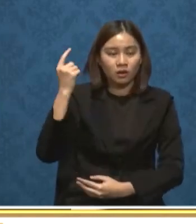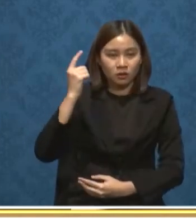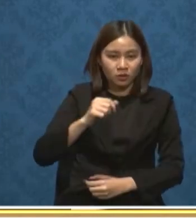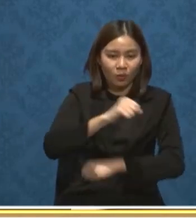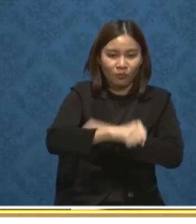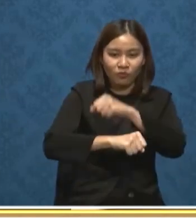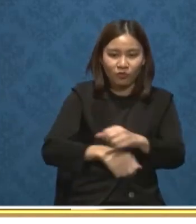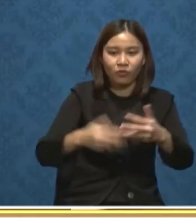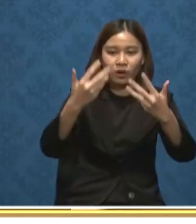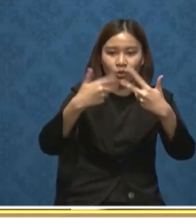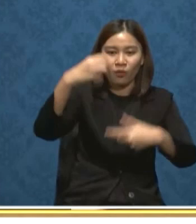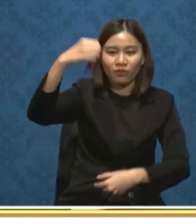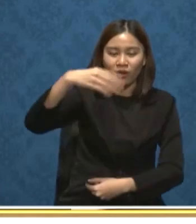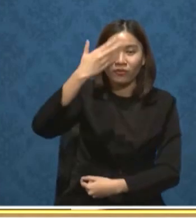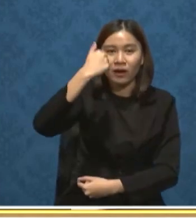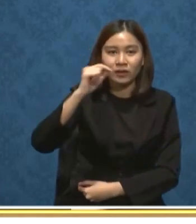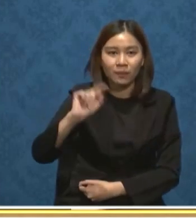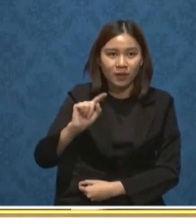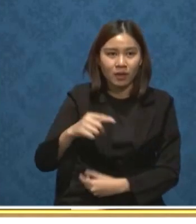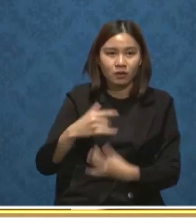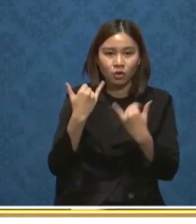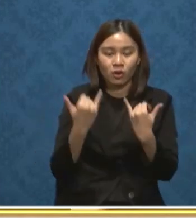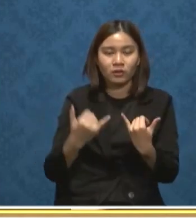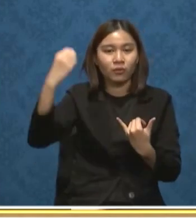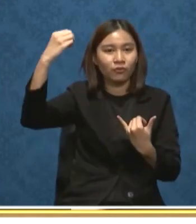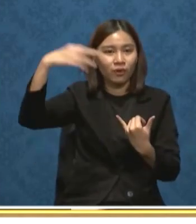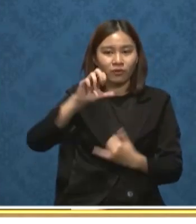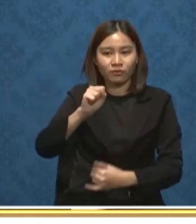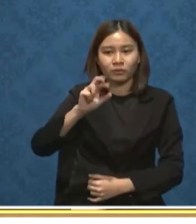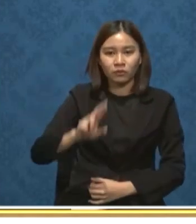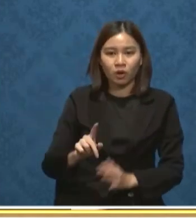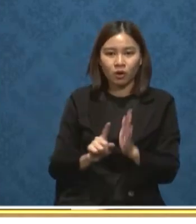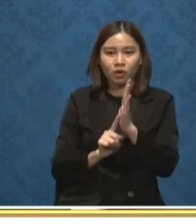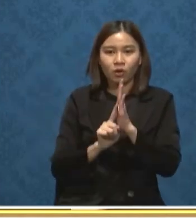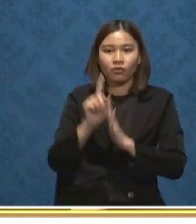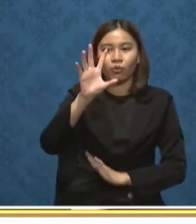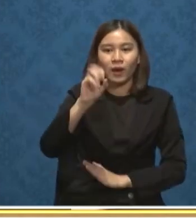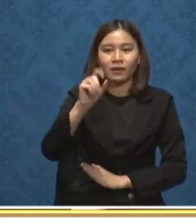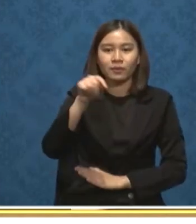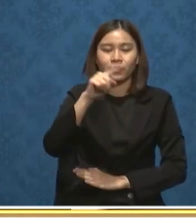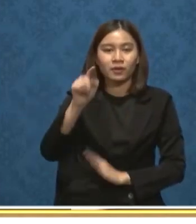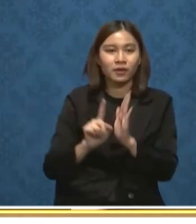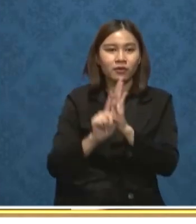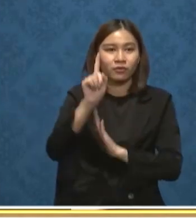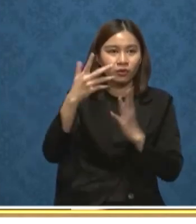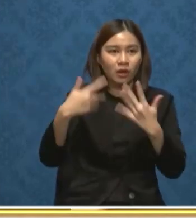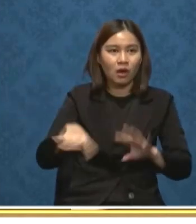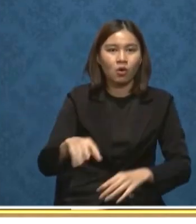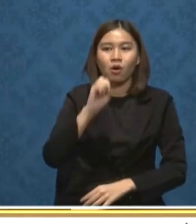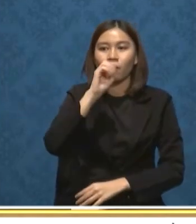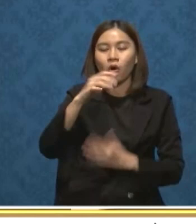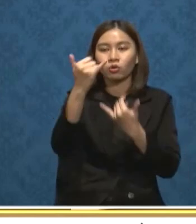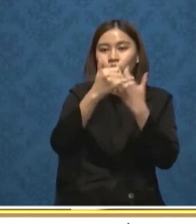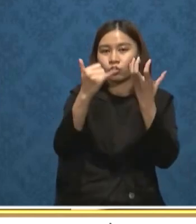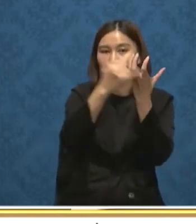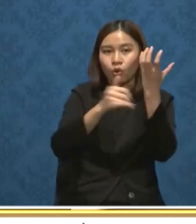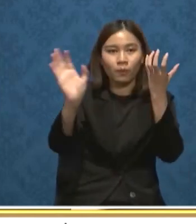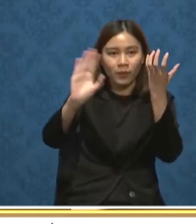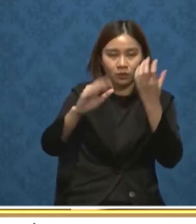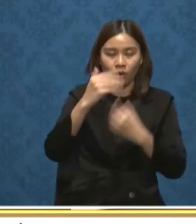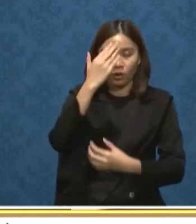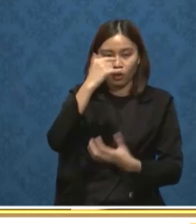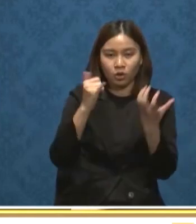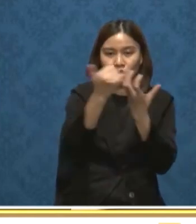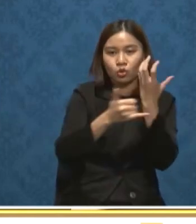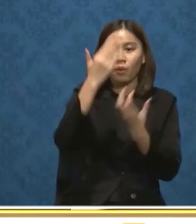โยฟ้าที่เกินจำเป็นจนตอนนี้ปริมาณไฟ้าสำรองทะลุ 50% ไปแล้วไม่ต้องอางยุโหลบครับเพรยุโหลบที่เกิ